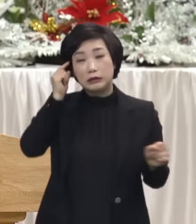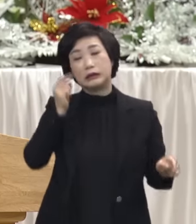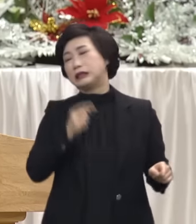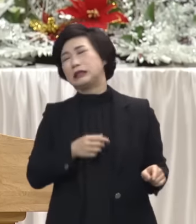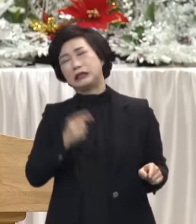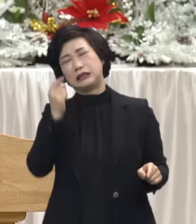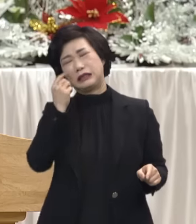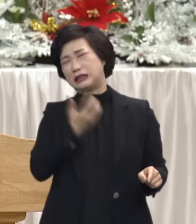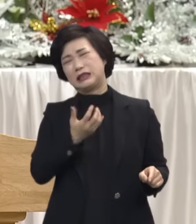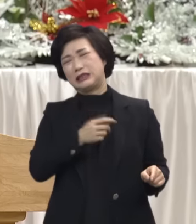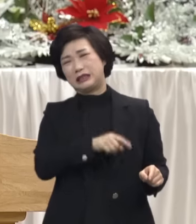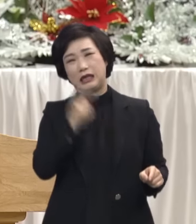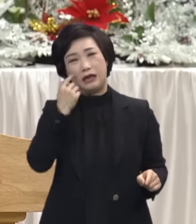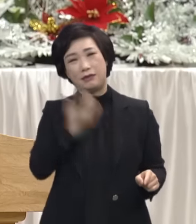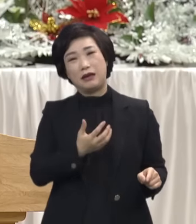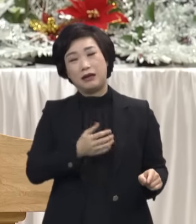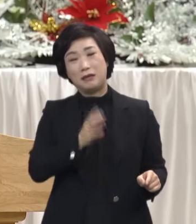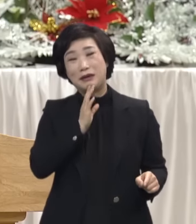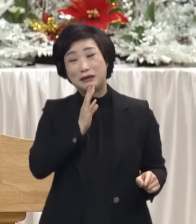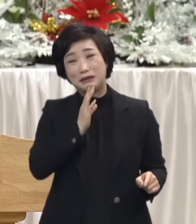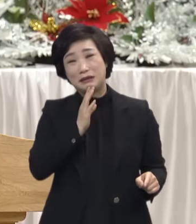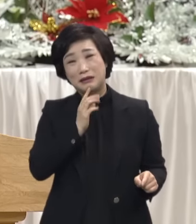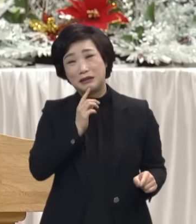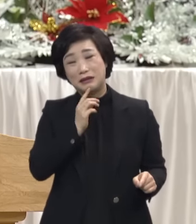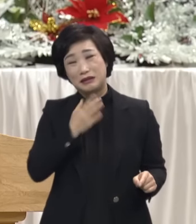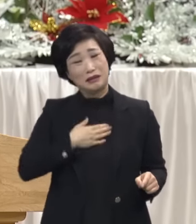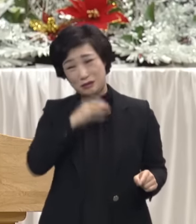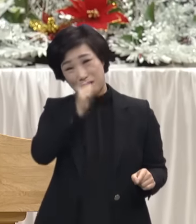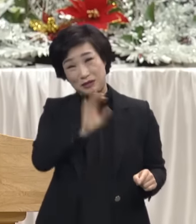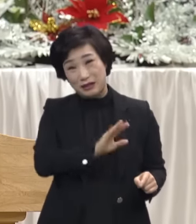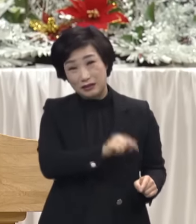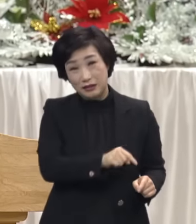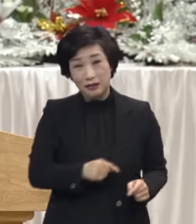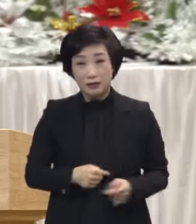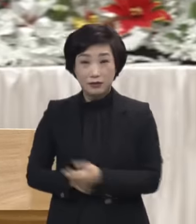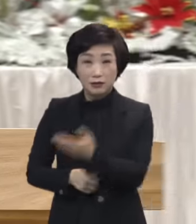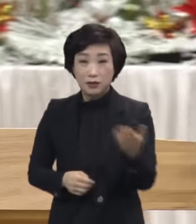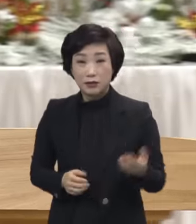싫어. 보기가 싫다니까. 예.